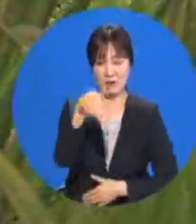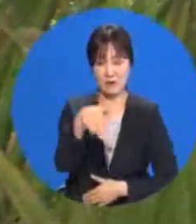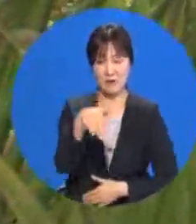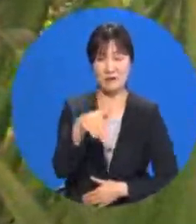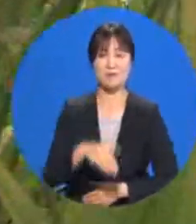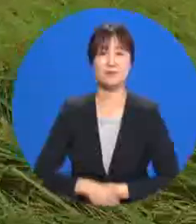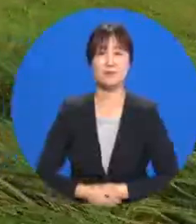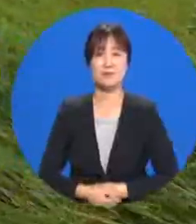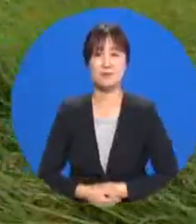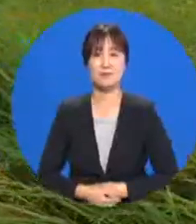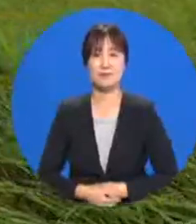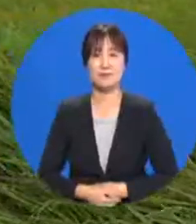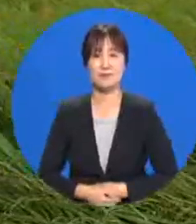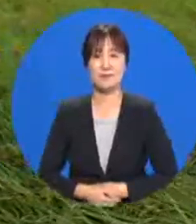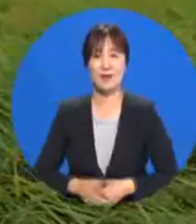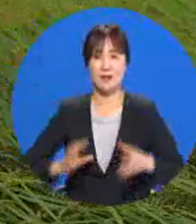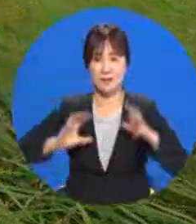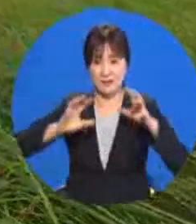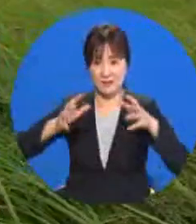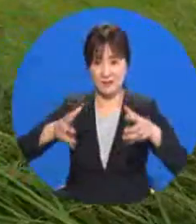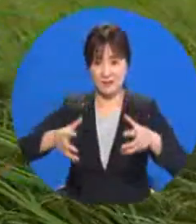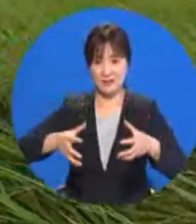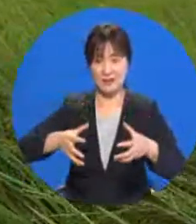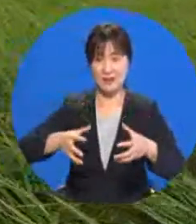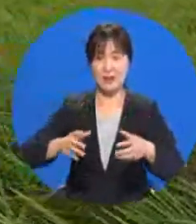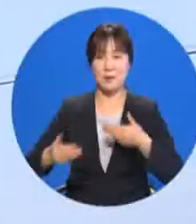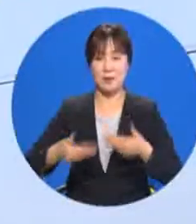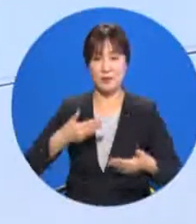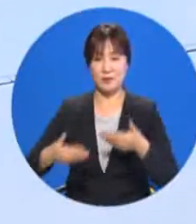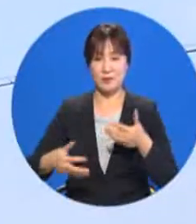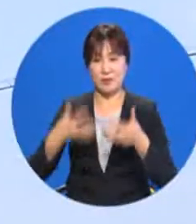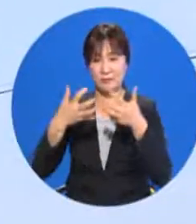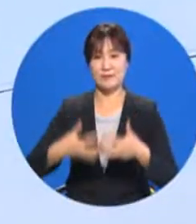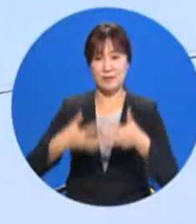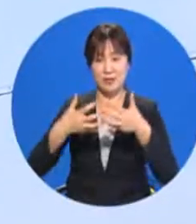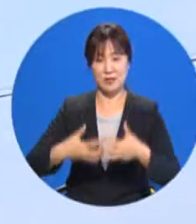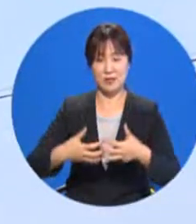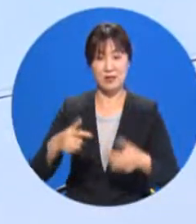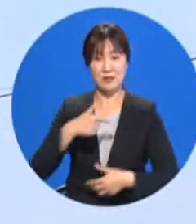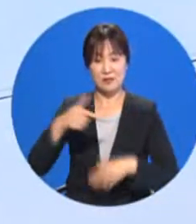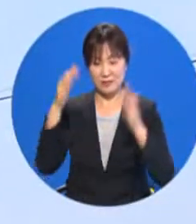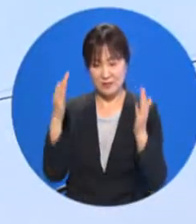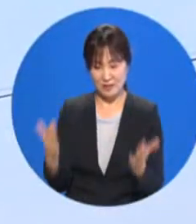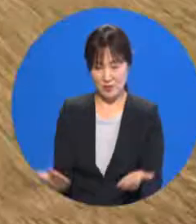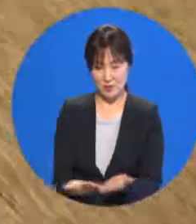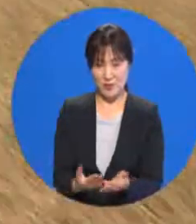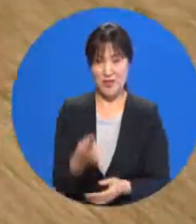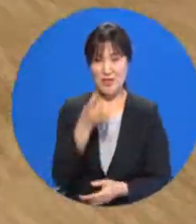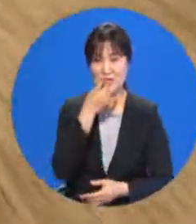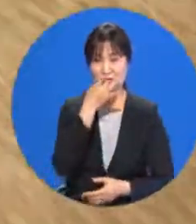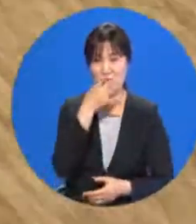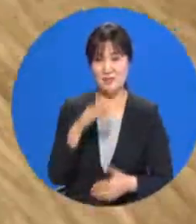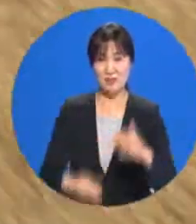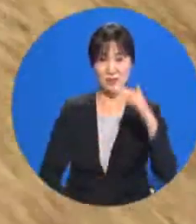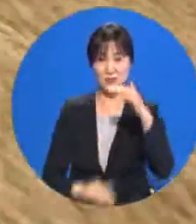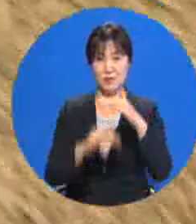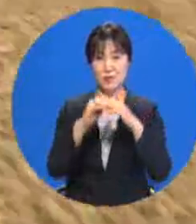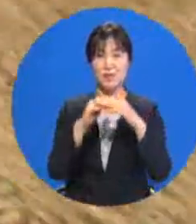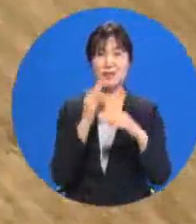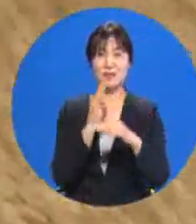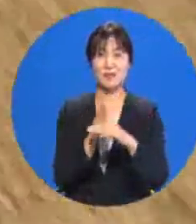숙였습니다. 콤바인이 논 위를 바쁘게 움직이고 커다란 자루엔 잘 익은 벼 나달이 끝없이